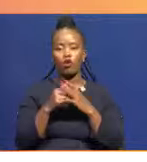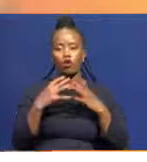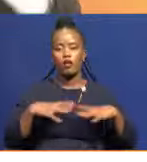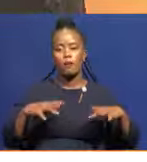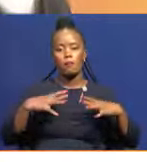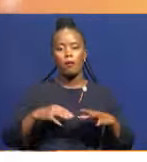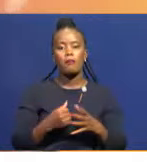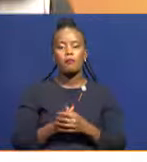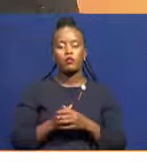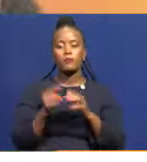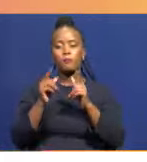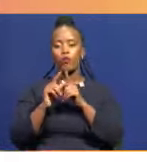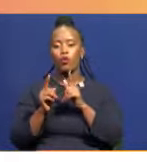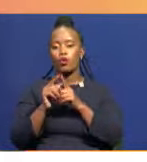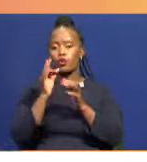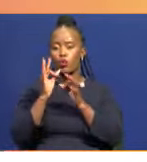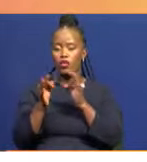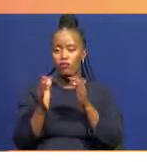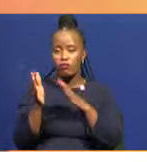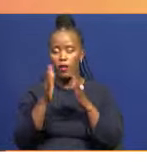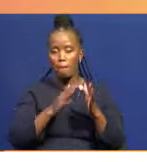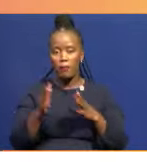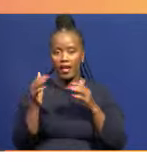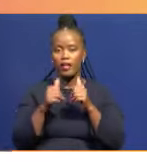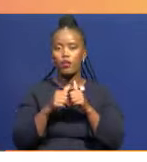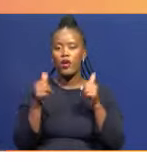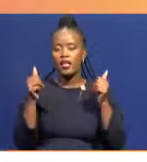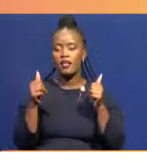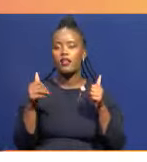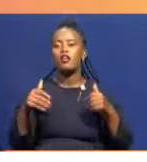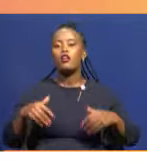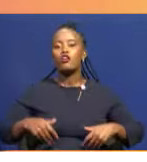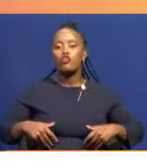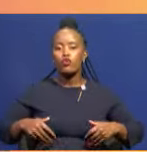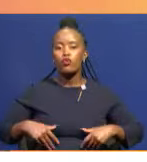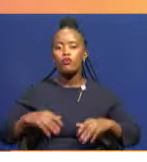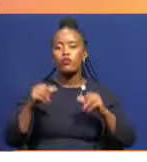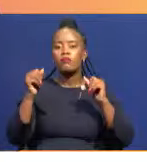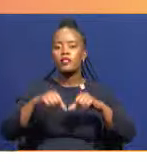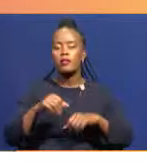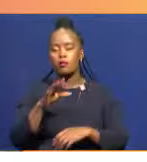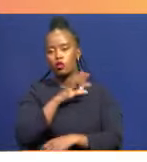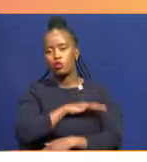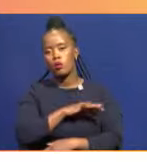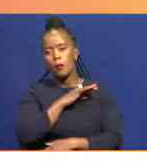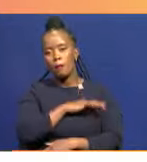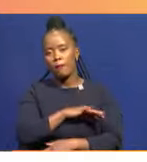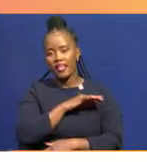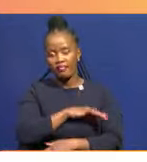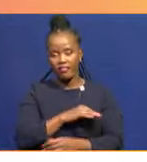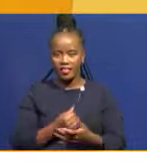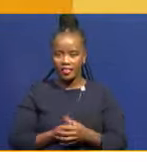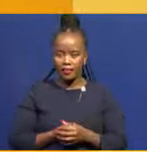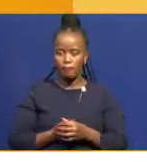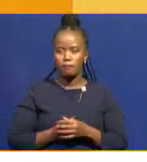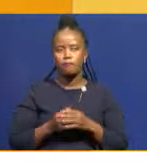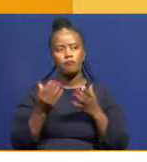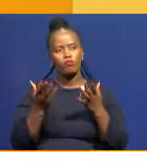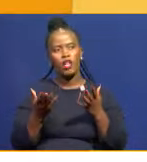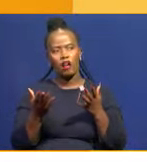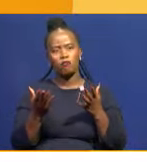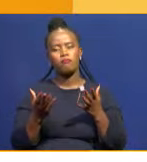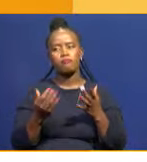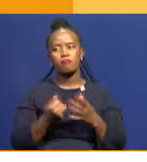hivyo na tukiangalia hizo sheria vizuri, mm-hmm. vijana wetu wataweza kunufaika. Mm-hmm. Asante sana. Naam, kuna swala